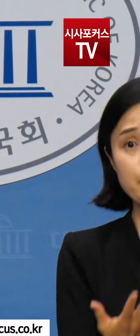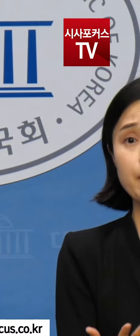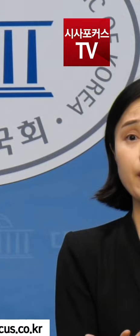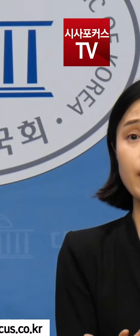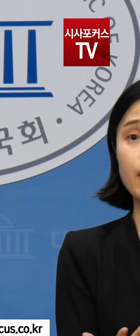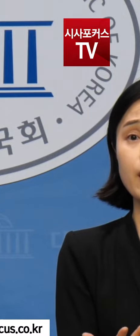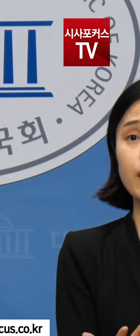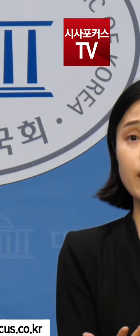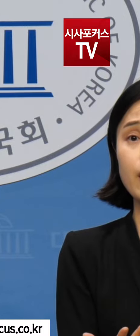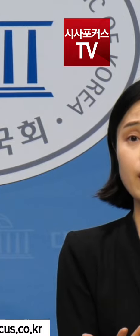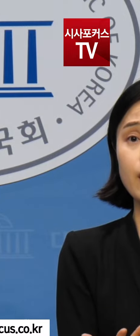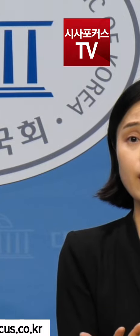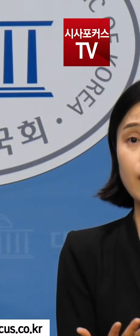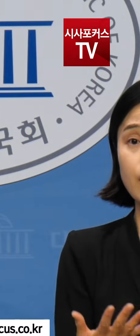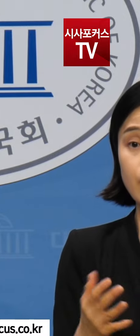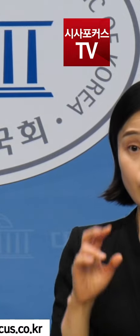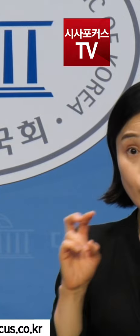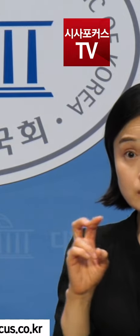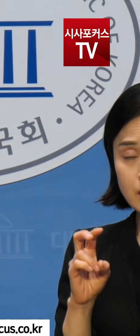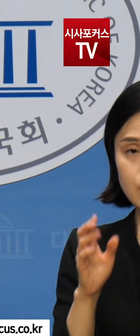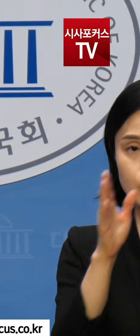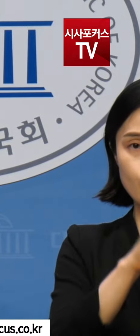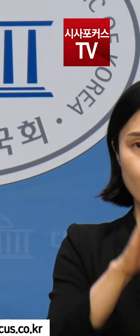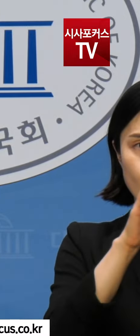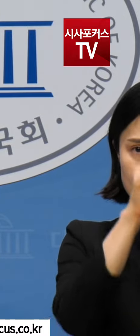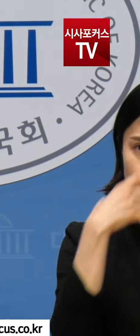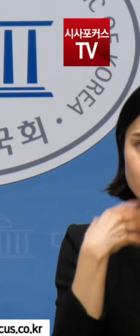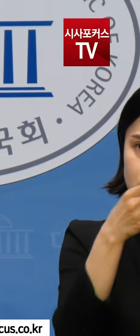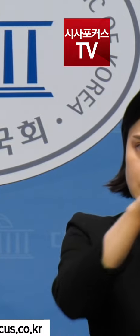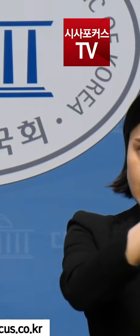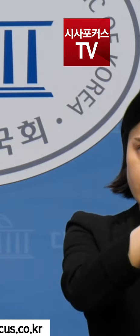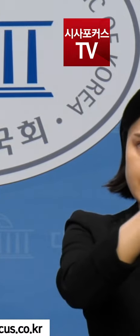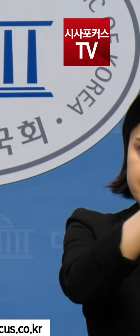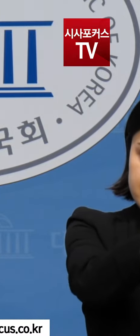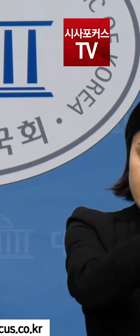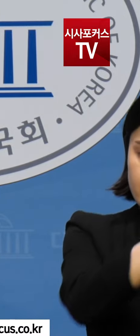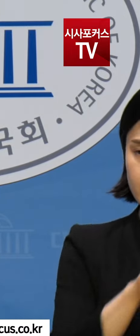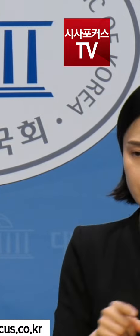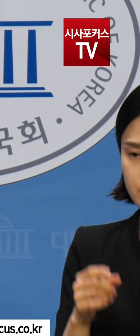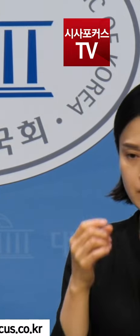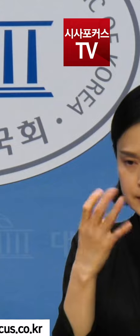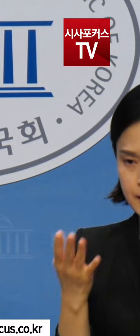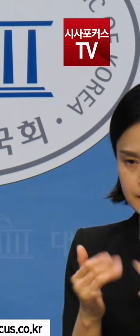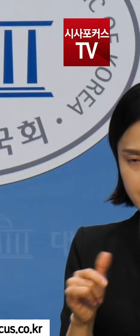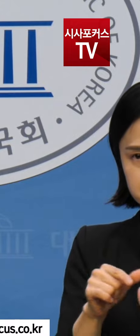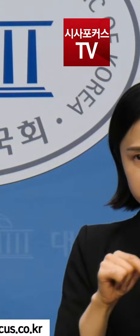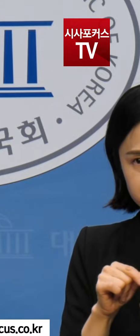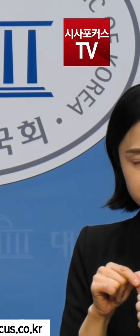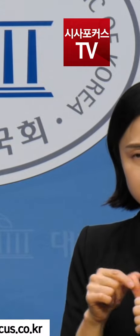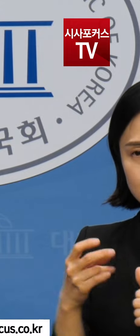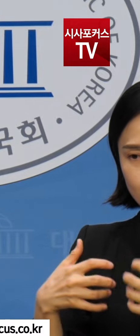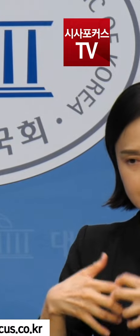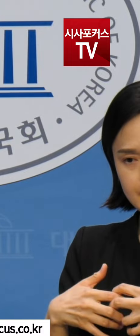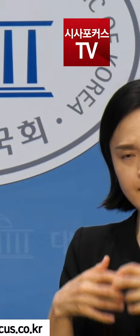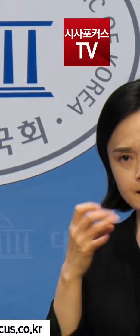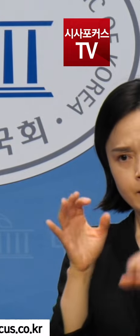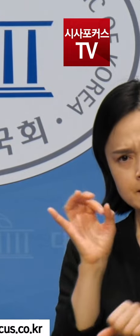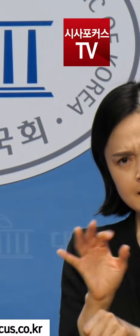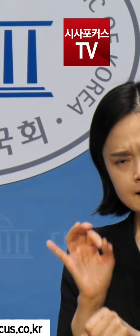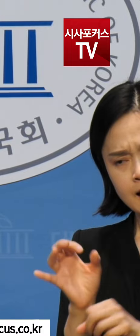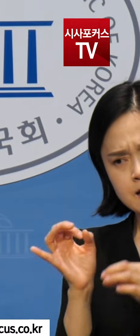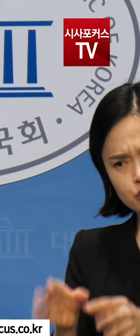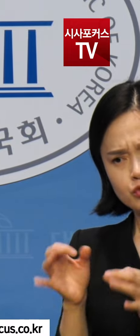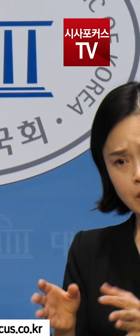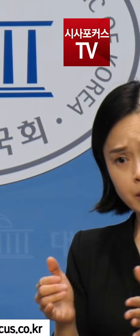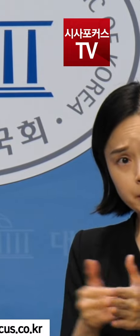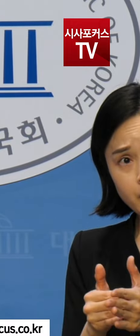저희는 공공기관을 믿고 이 시설과 장비들을 투자하고 인력을 투자하고 자금을 투자하였지만 저희에게 돌아오는